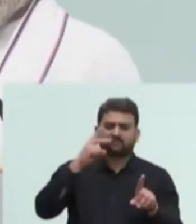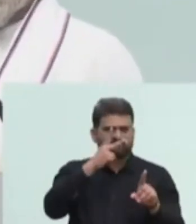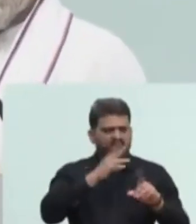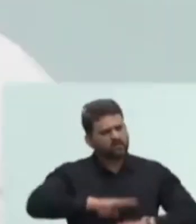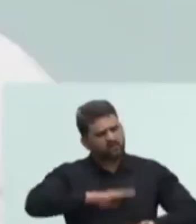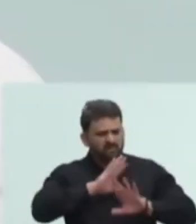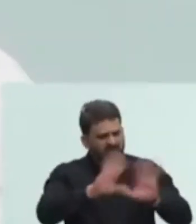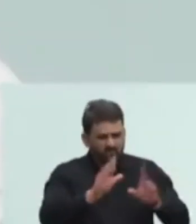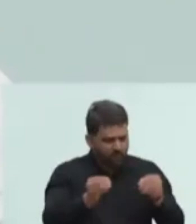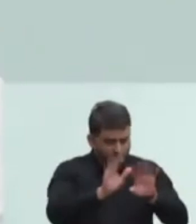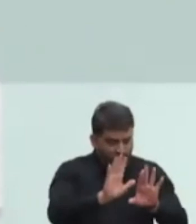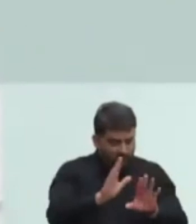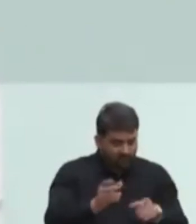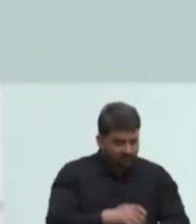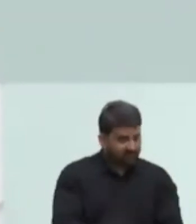है